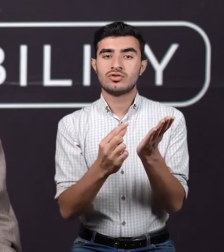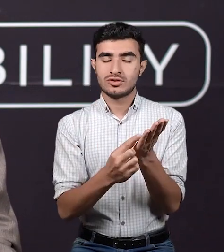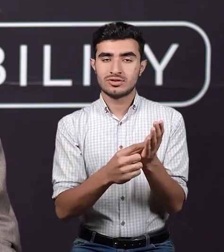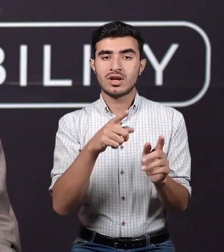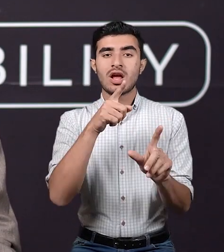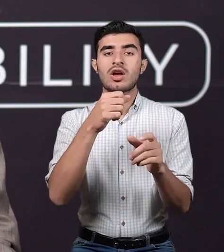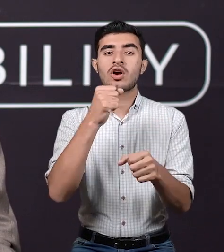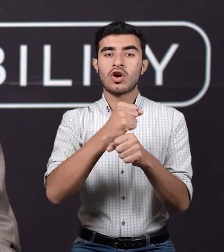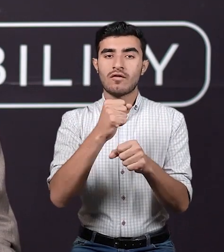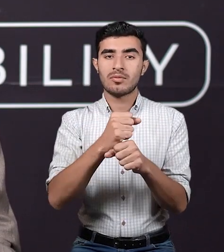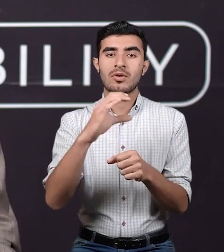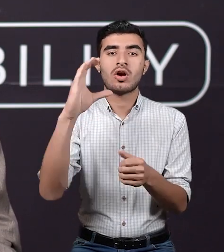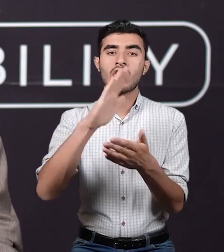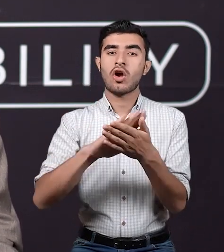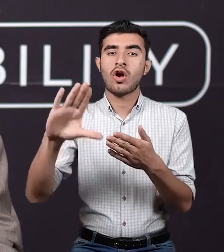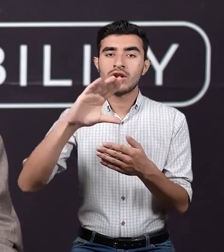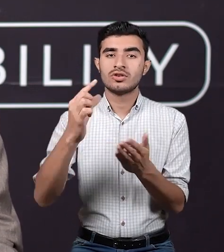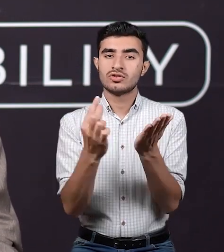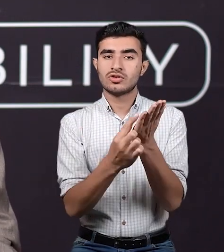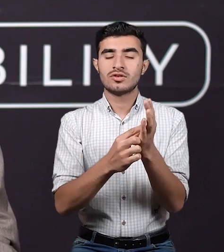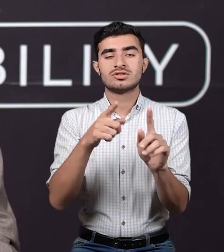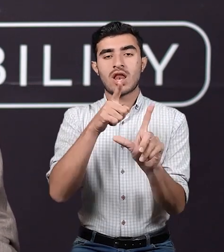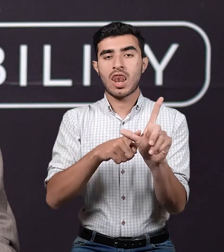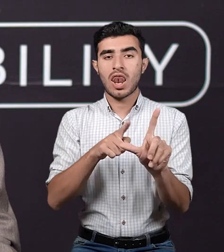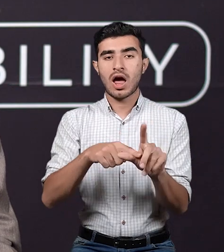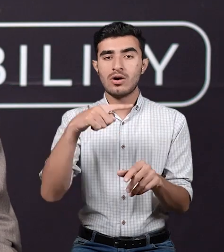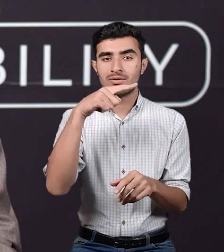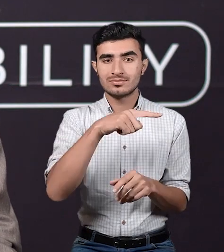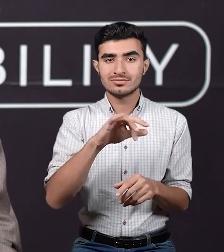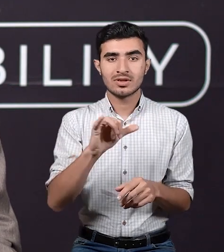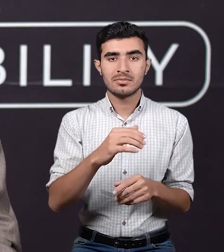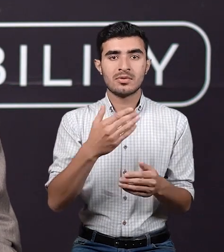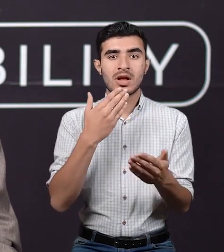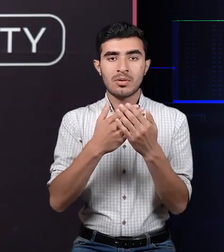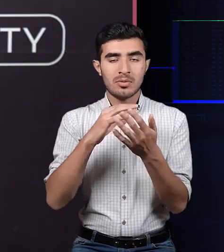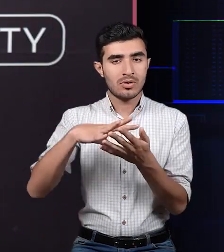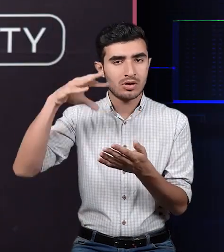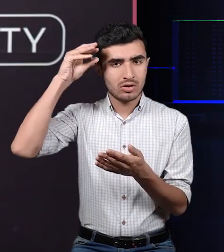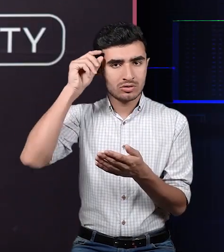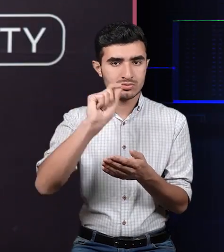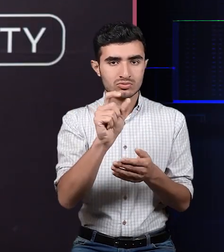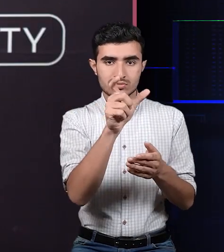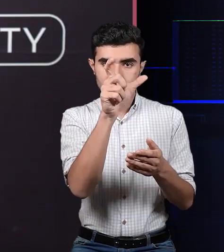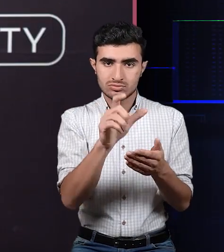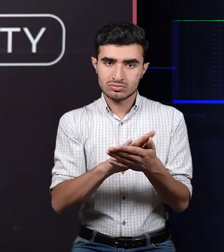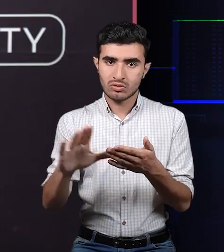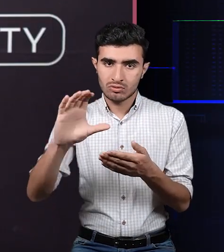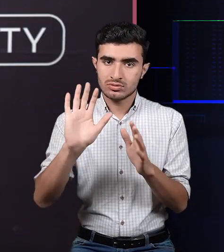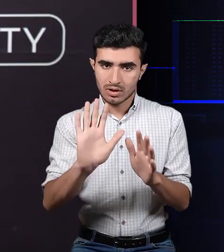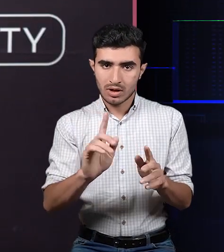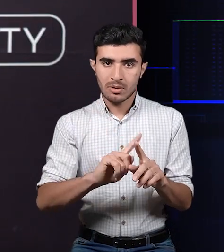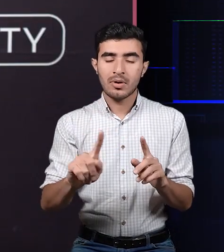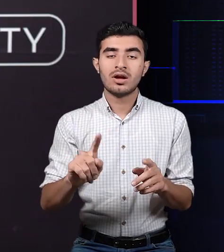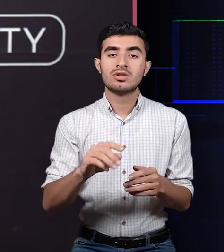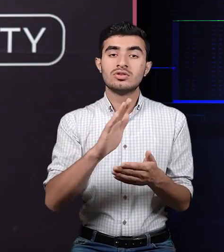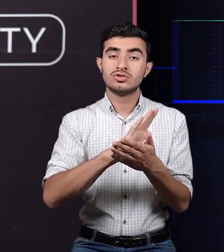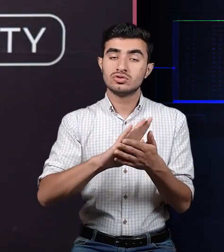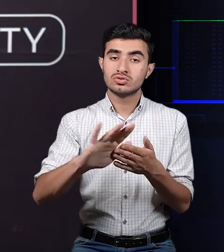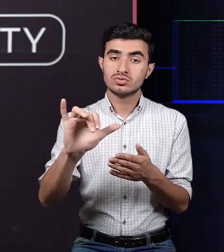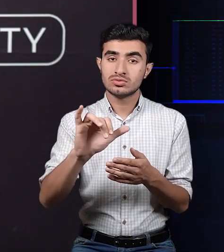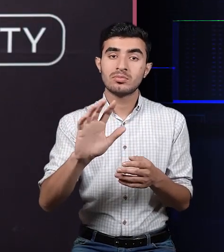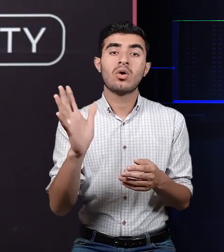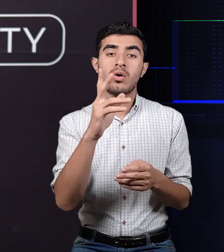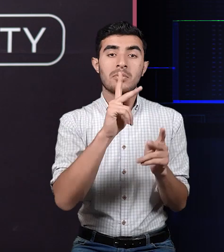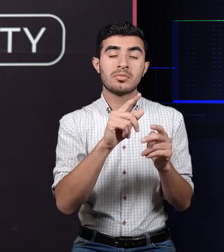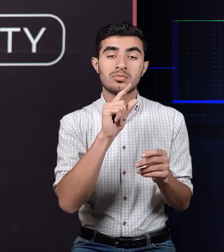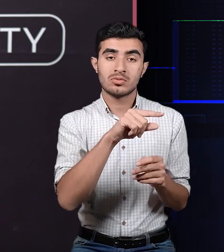کالج یونیورسٹی لاہور درسگاہ تو ہے، لیکن اسے درسگاہ کے علاوہ ایک درگاہ بھی کہا جاتا ہے۔